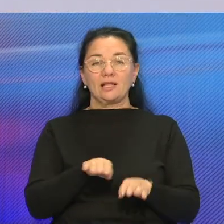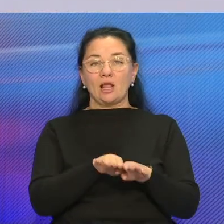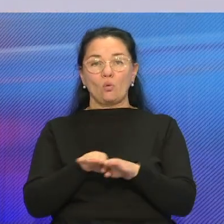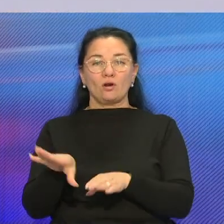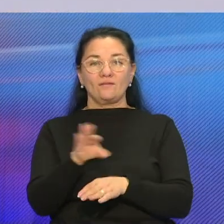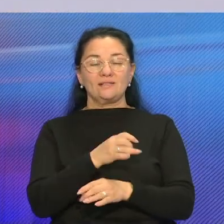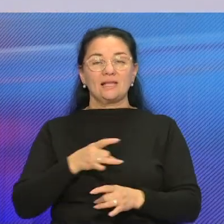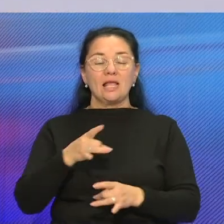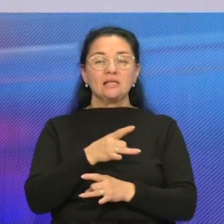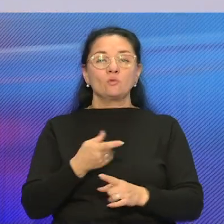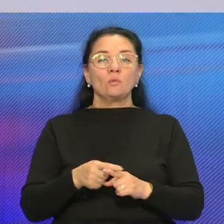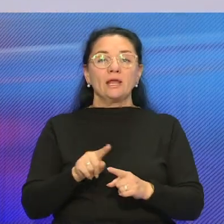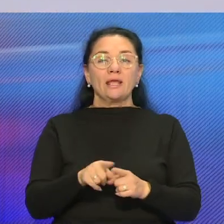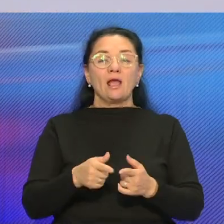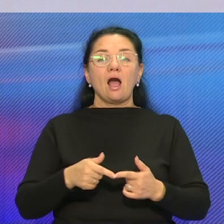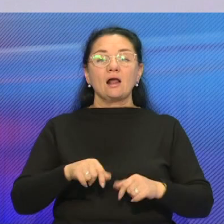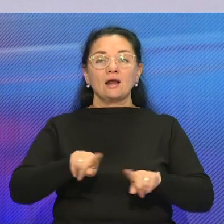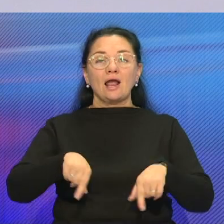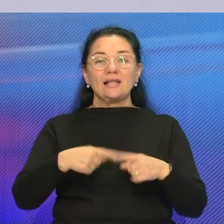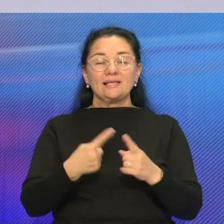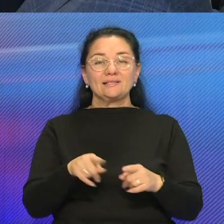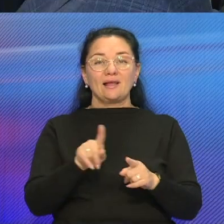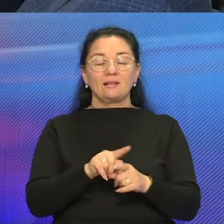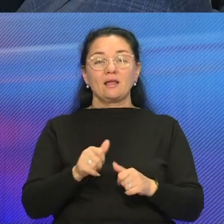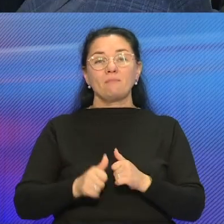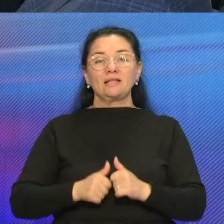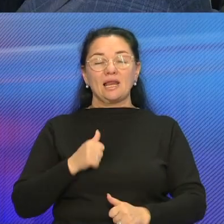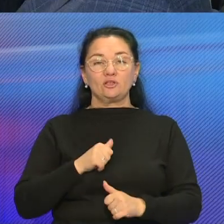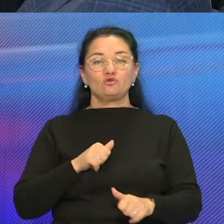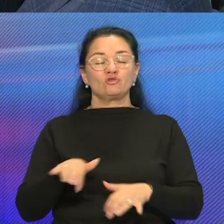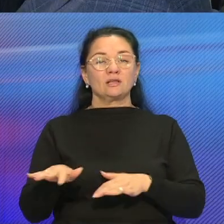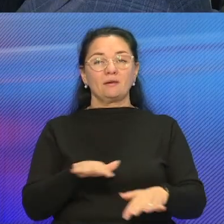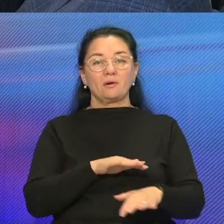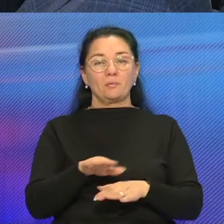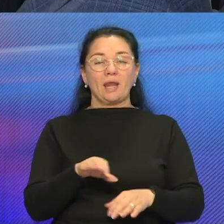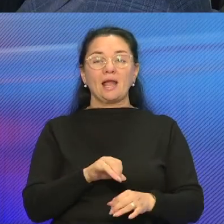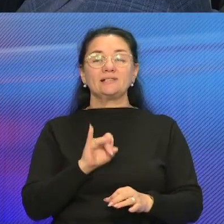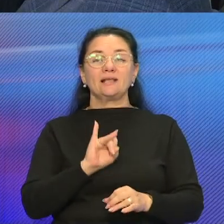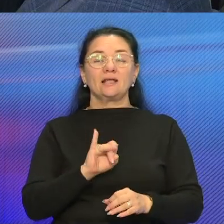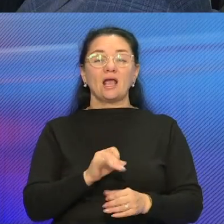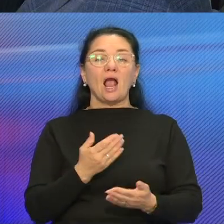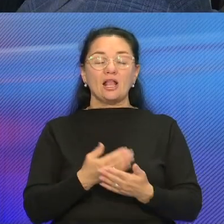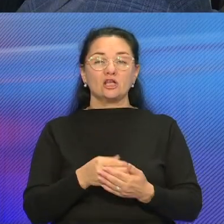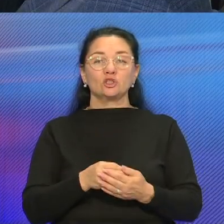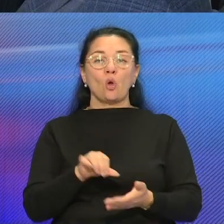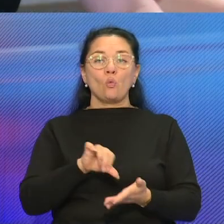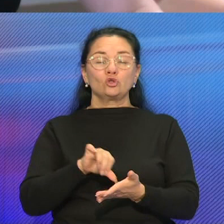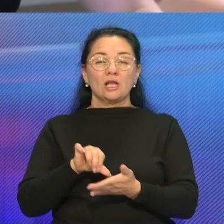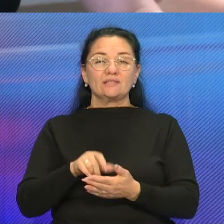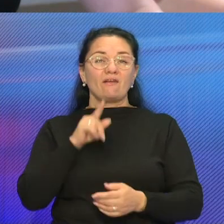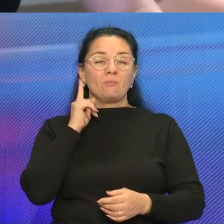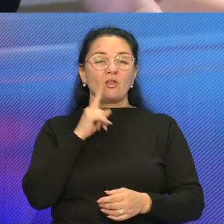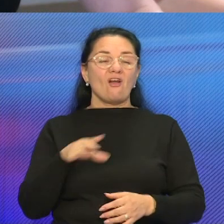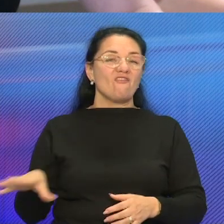Особный блок – организации и проведение героико-патриотичных мероприемств и акций. И, конечно, удел молоди во усих